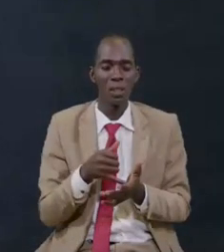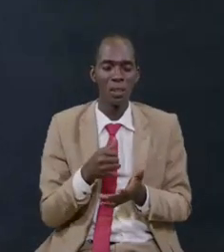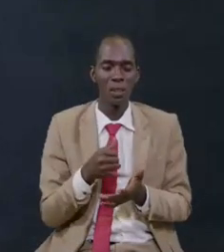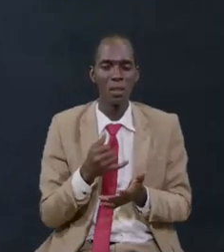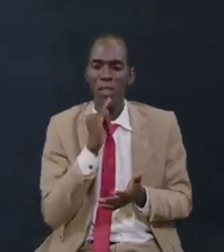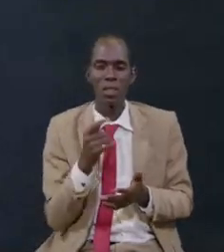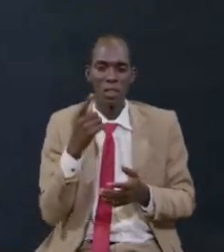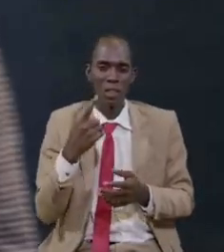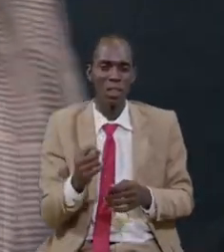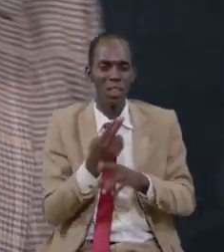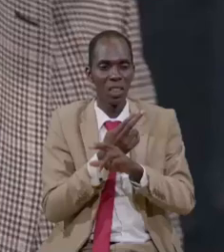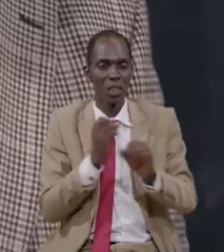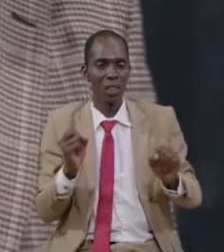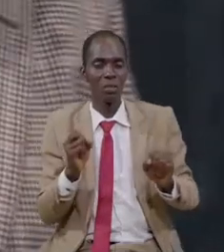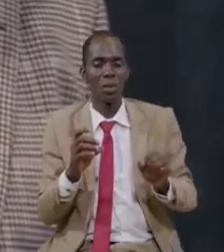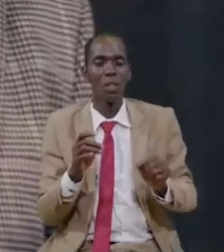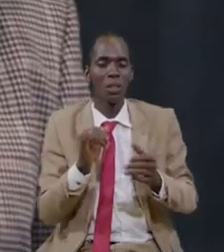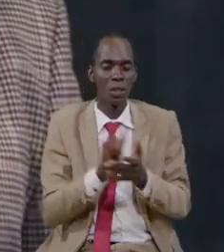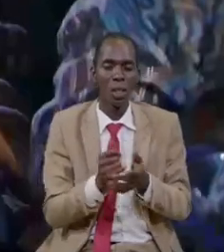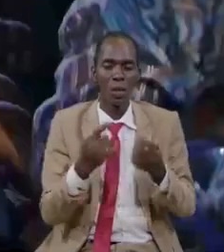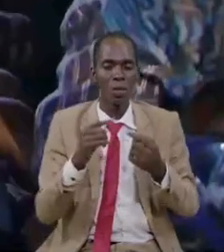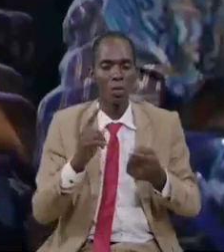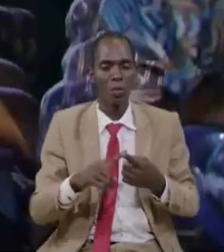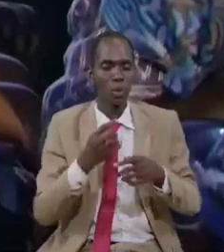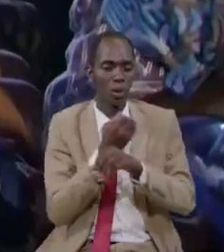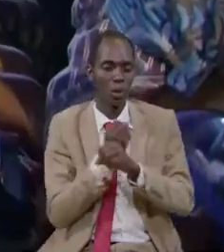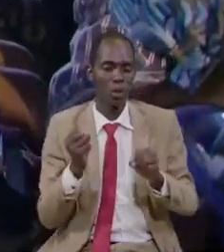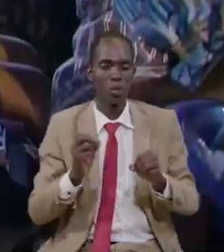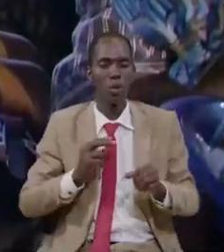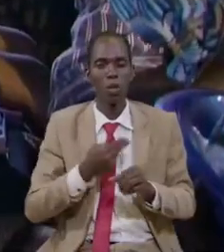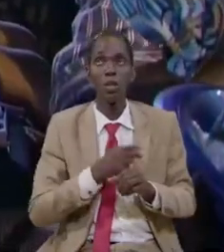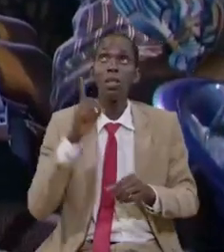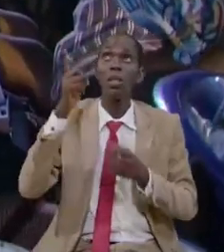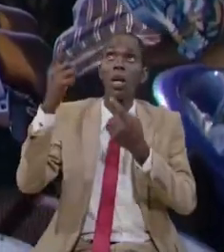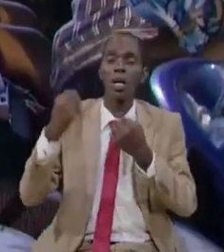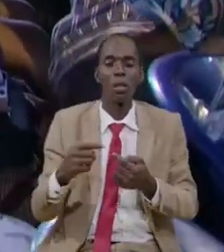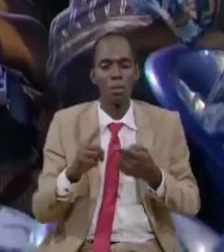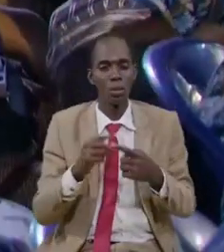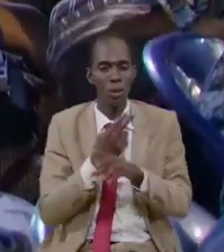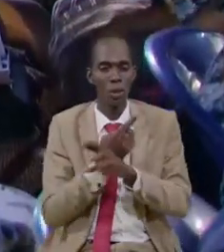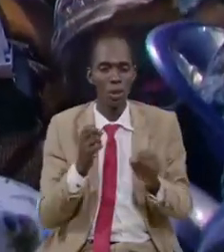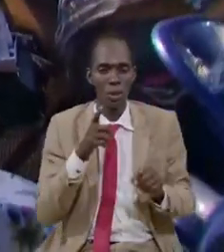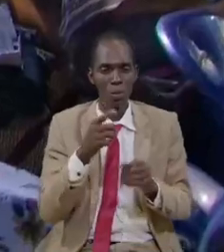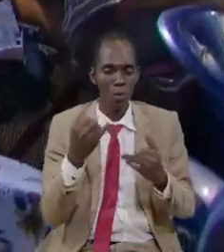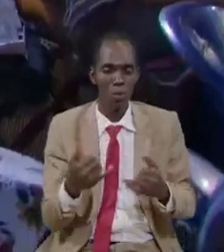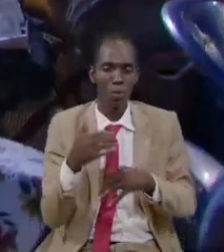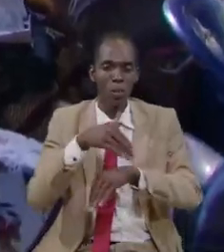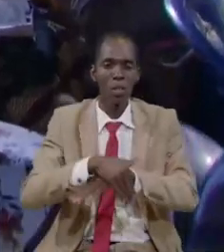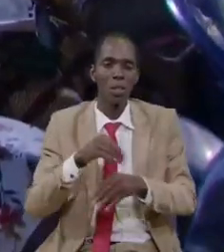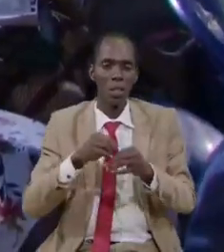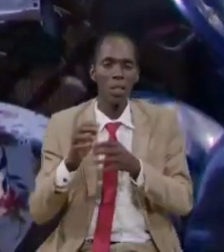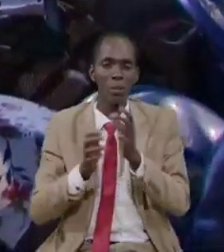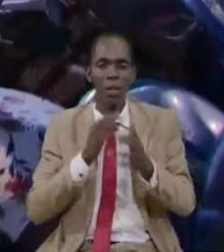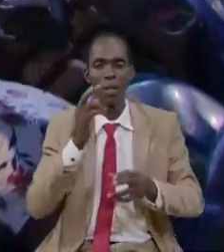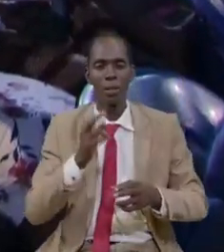vient nous racheter. Il vient te racheter ce soir. J'ai dit, viens te racheter ce soir.